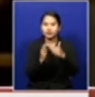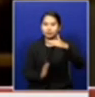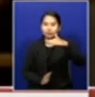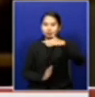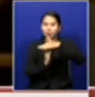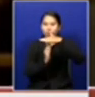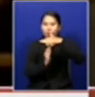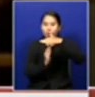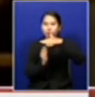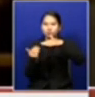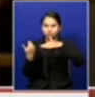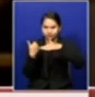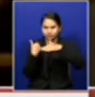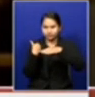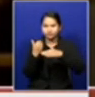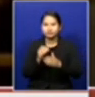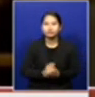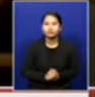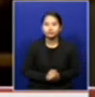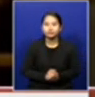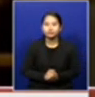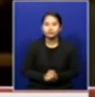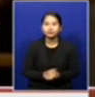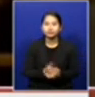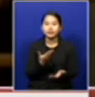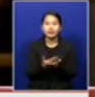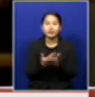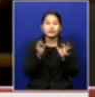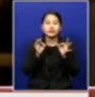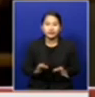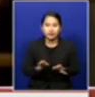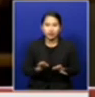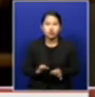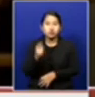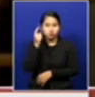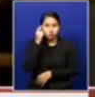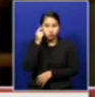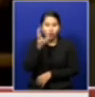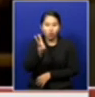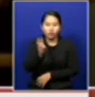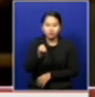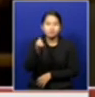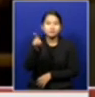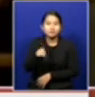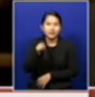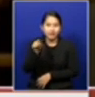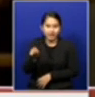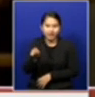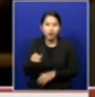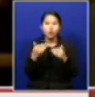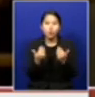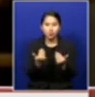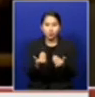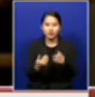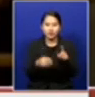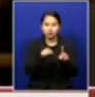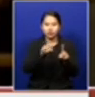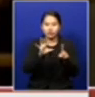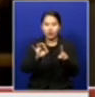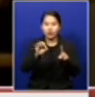ความเสี่ยงก็ทุกคนก็รู้อยู่ที่ 60% วันนี้ถ้า 1.9 ล้านล้านผ่านก็ 50 กว่าเปอร์เซ็นต์